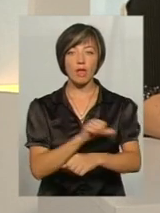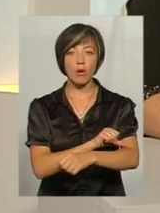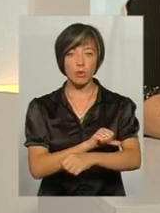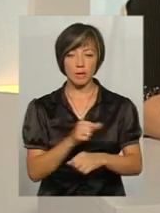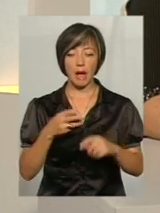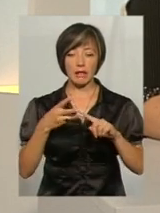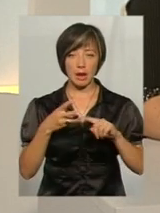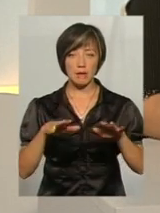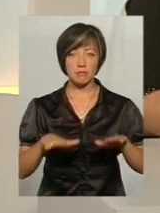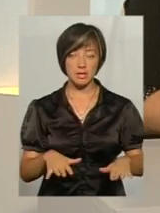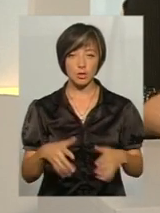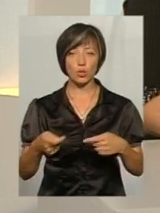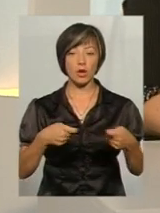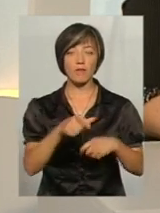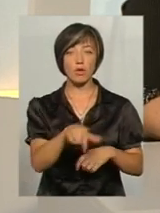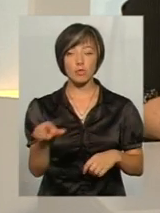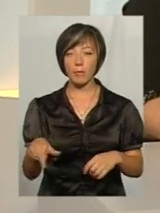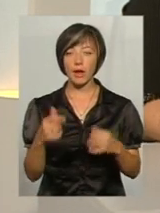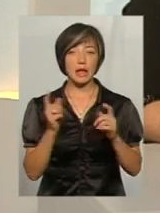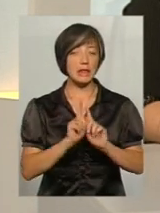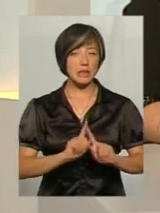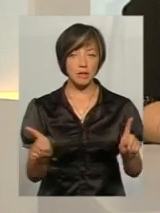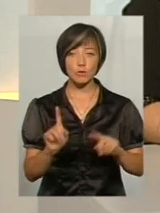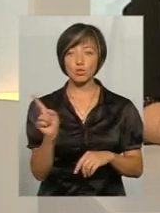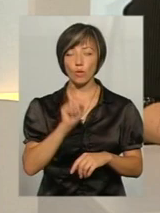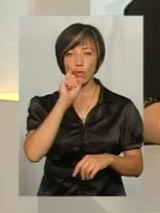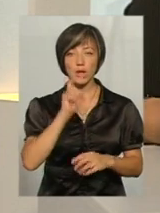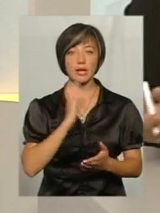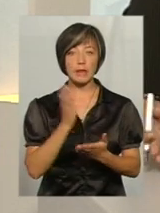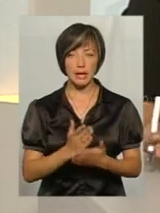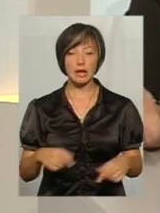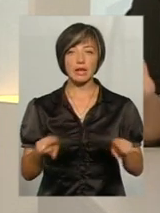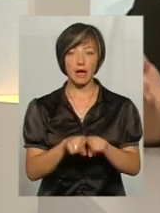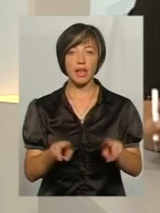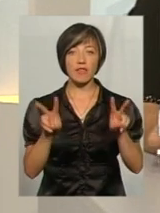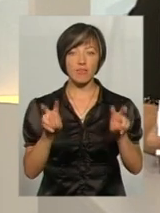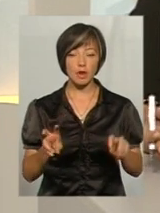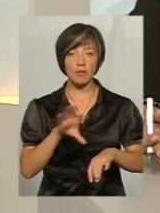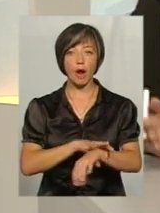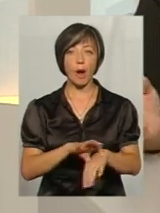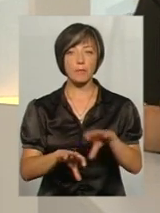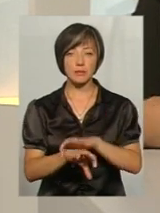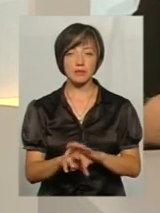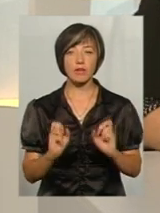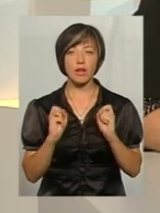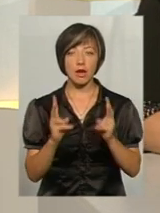наркотиками. Дуже дивно, що взагалі в Україні є такий вид рабства,